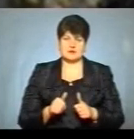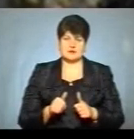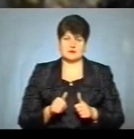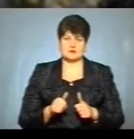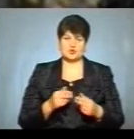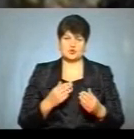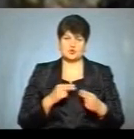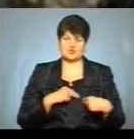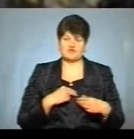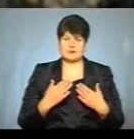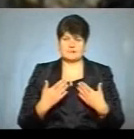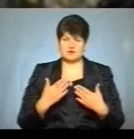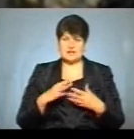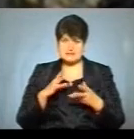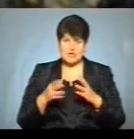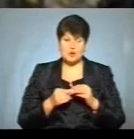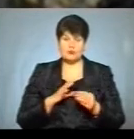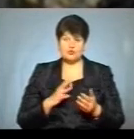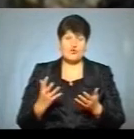В області. Ну, а загалом було виявлено